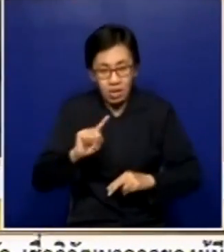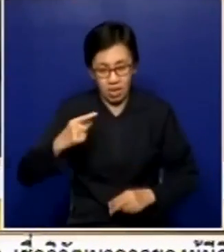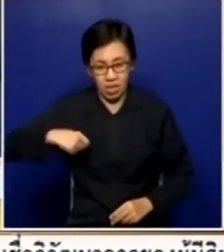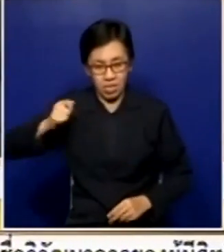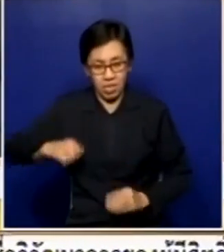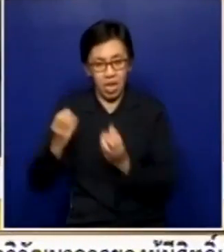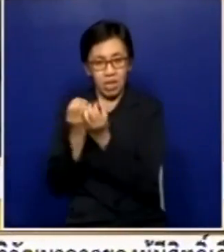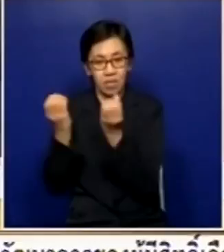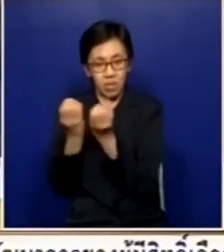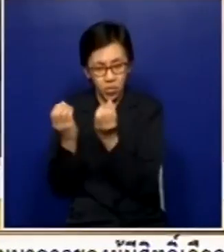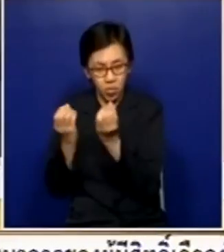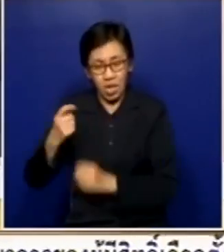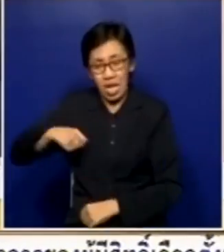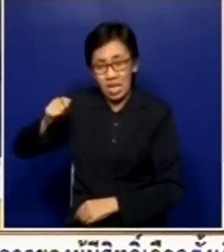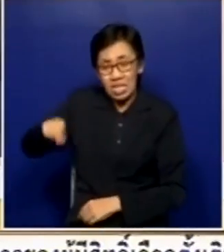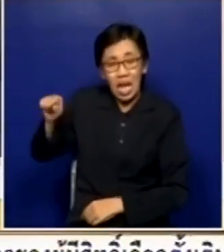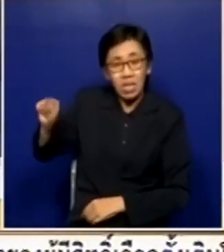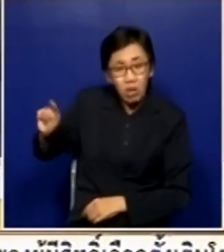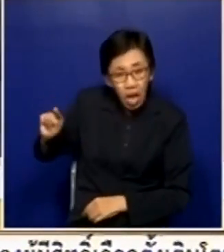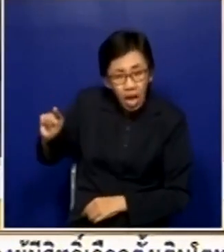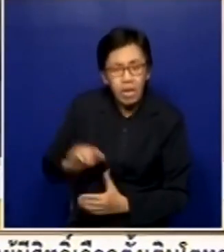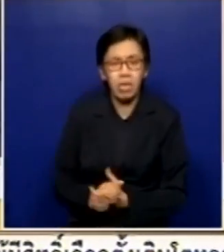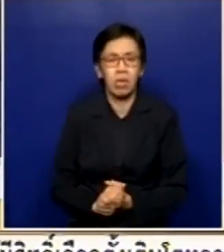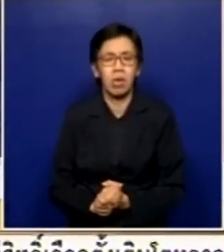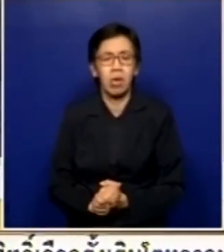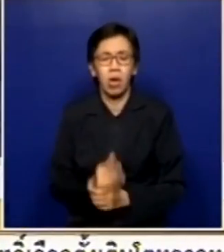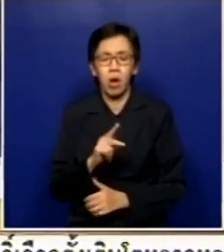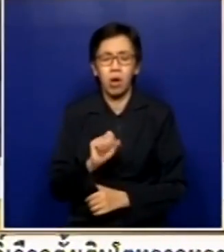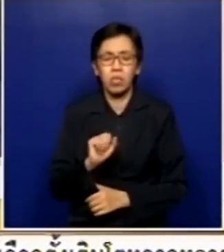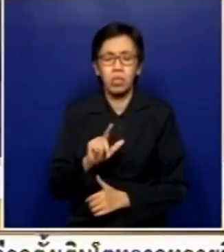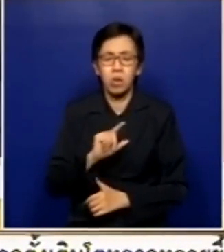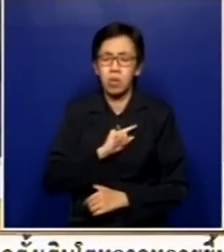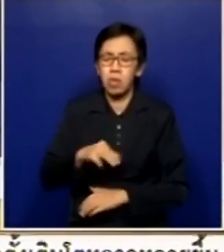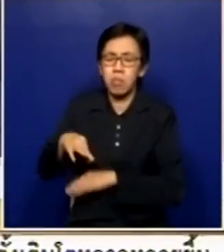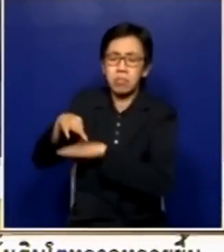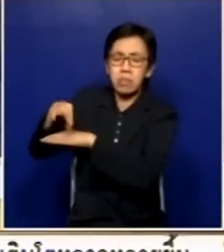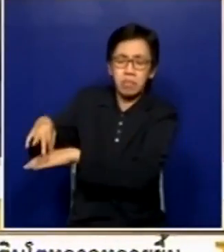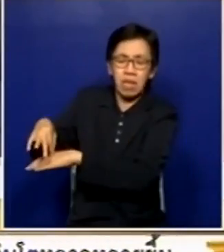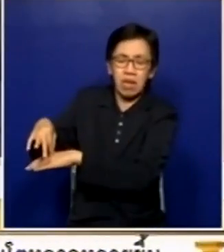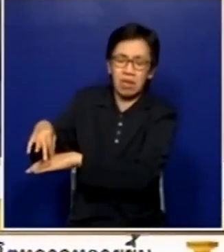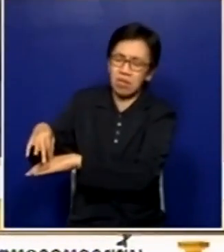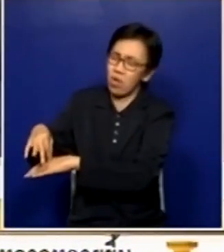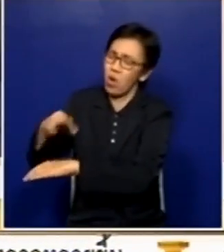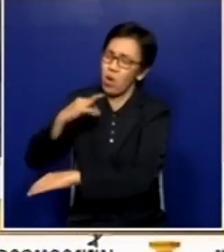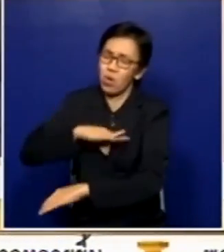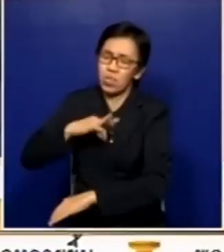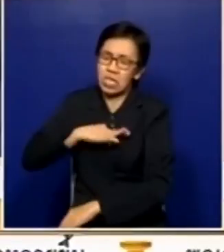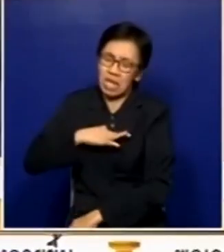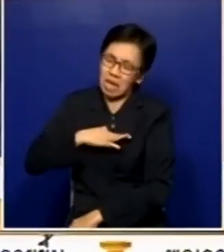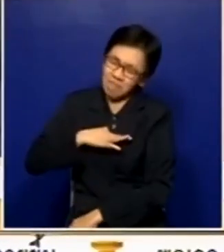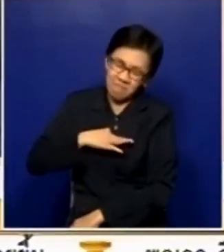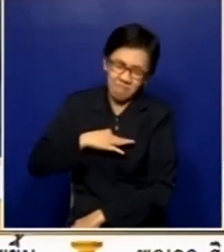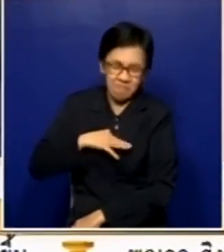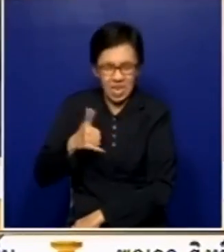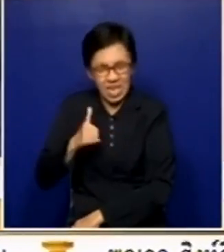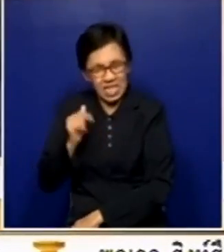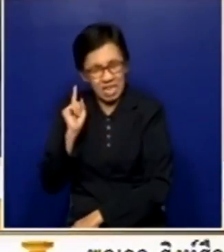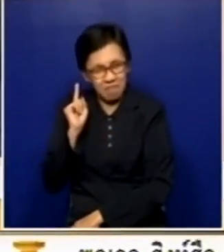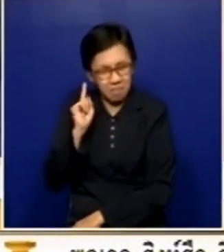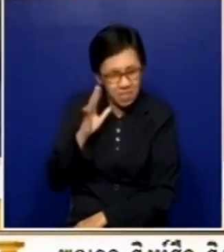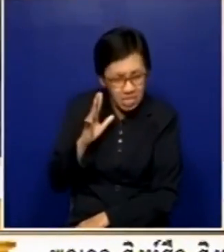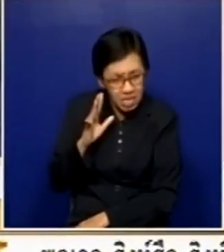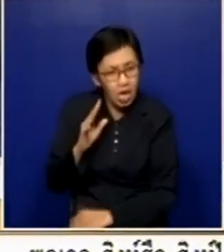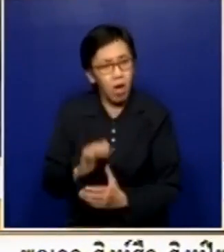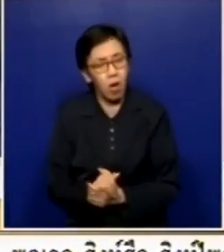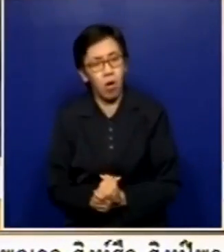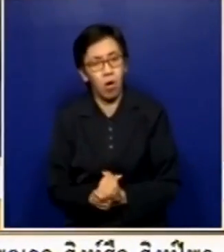ซึ่งตุลาการก็มาจากการคัดเลือกของระบอบอำนาจของกสทช.เช่นเดียวกันดังนั้นจึงจะไว้ใจได้ลำบากว่าระบบที่